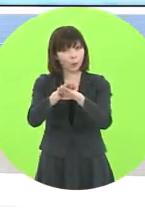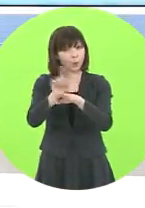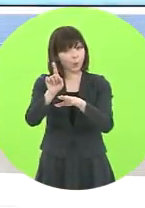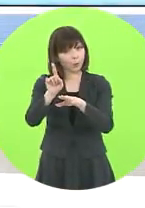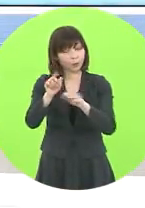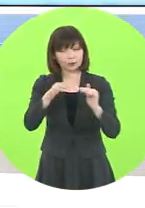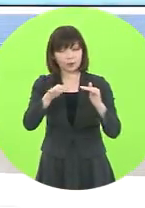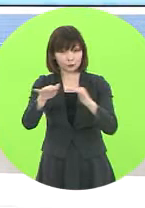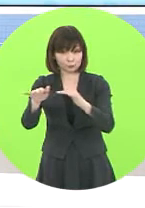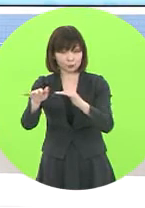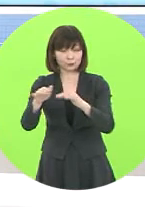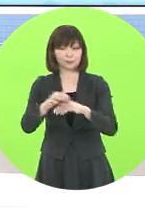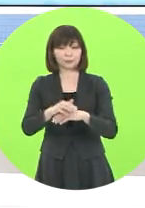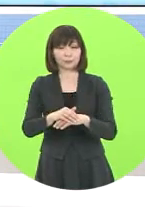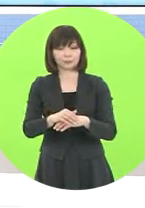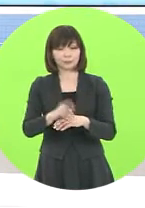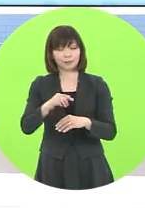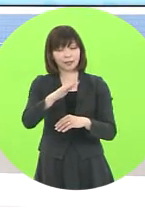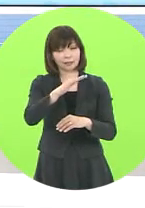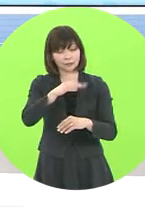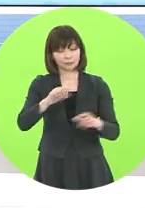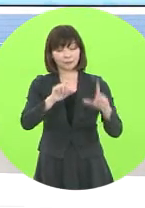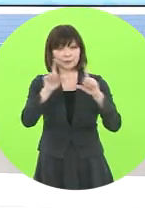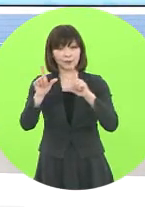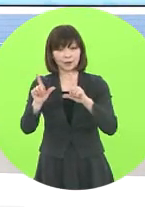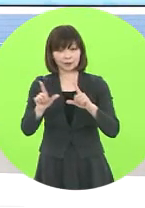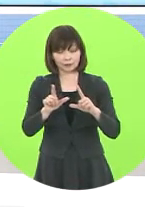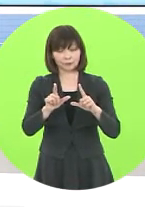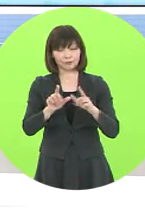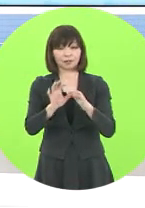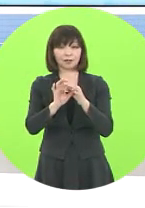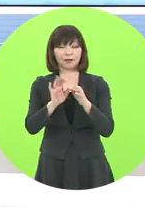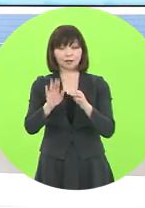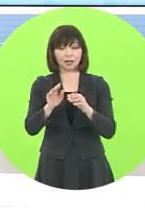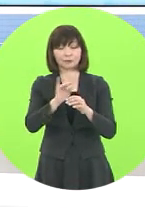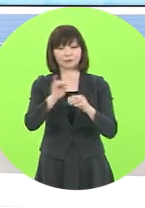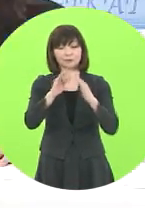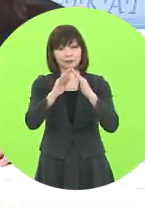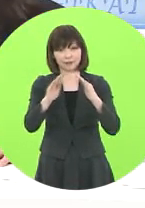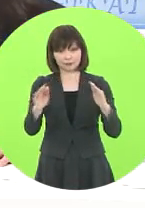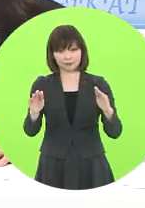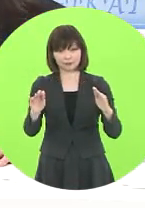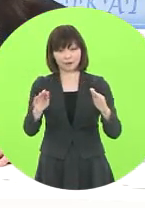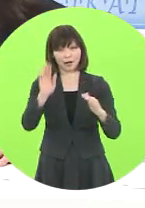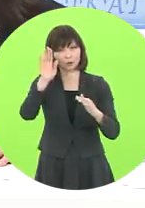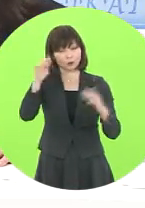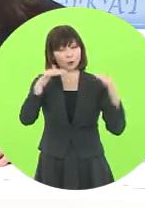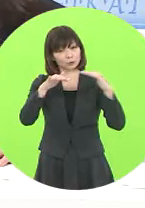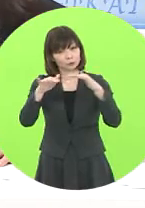い、私たち広島県民の生活に大きく関わる県議会です。今